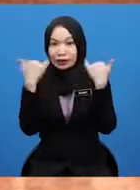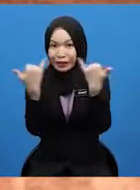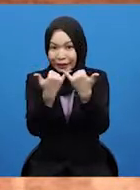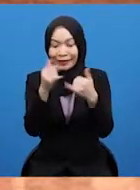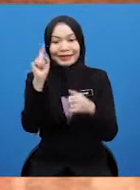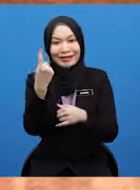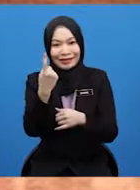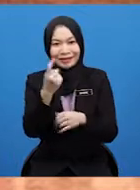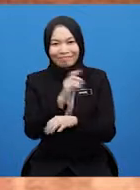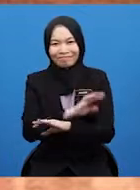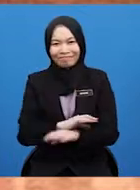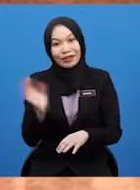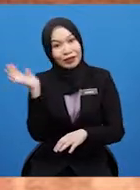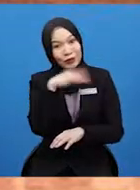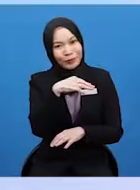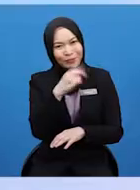Jangan buang masa lagi. Jom!